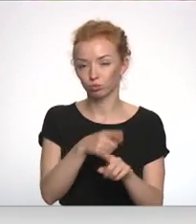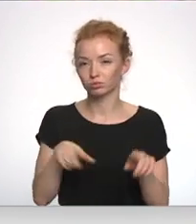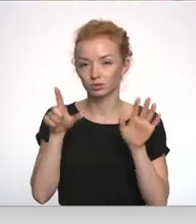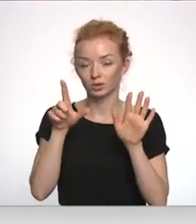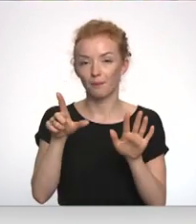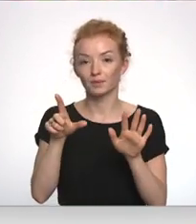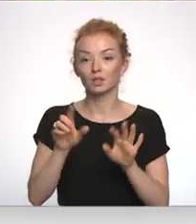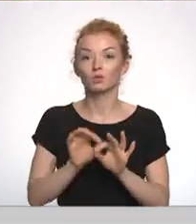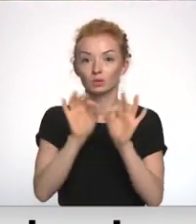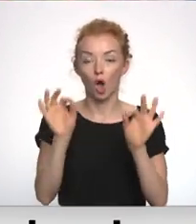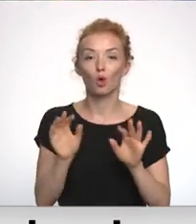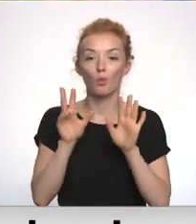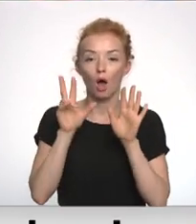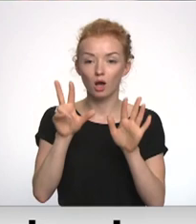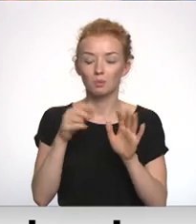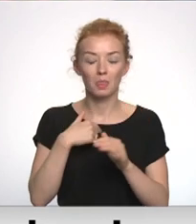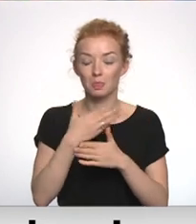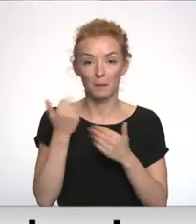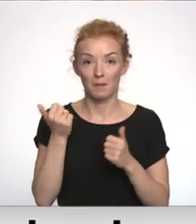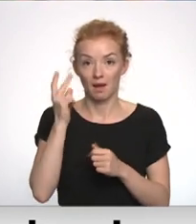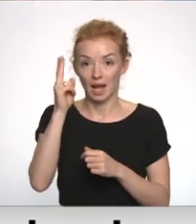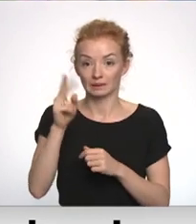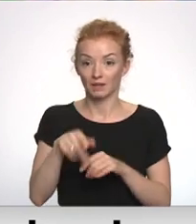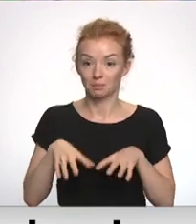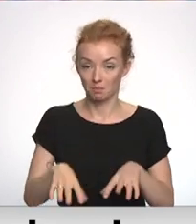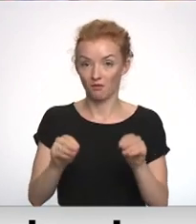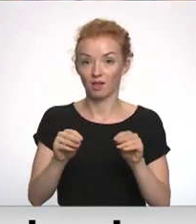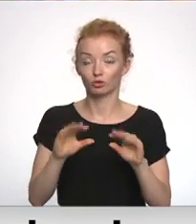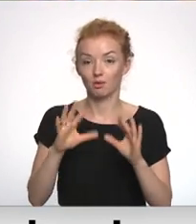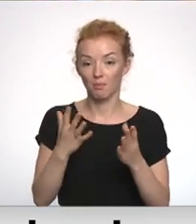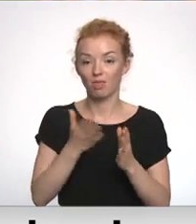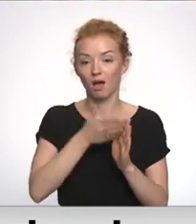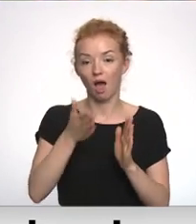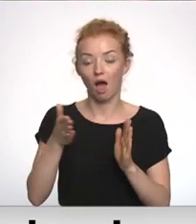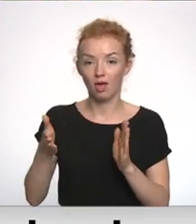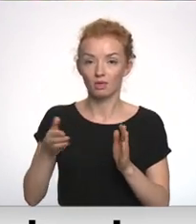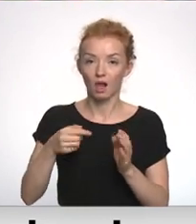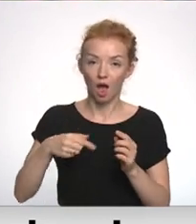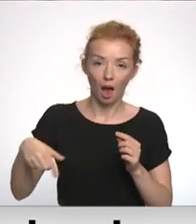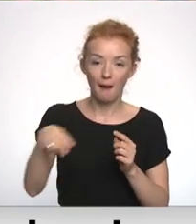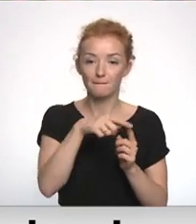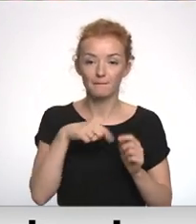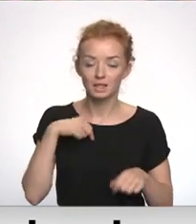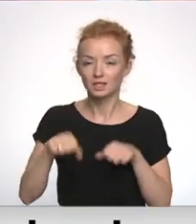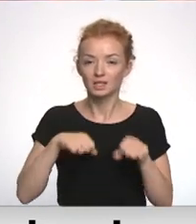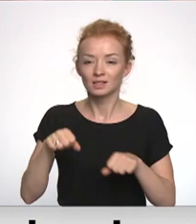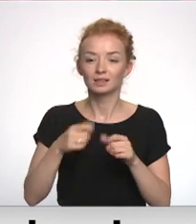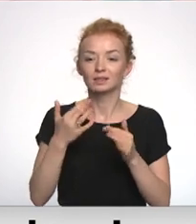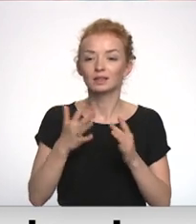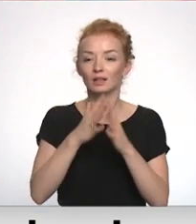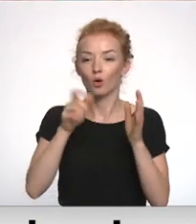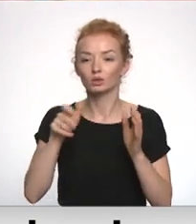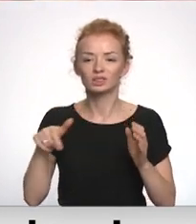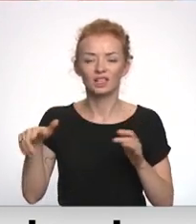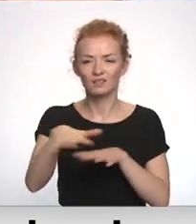pus 7 un es sāku 8 un nebija pārliecība, ka tas izdosies. Bet katra aplība braucot savu un redzot, cik daudz cilvēku šeit ir, tā